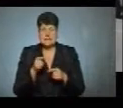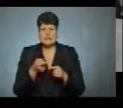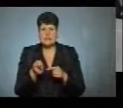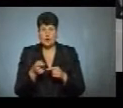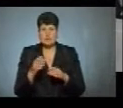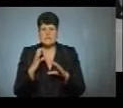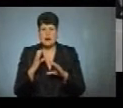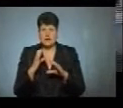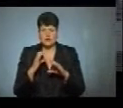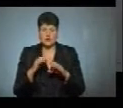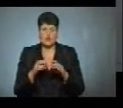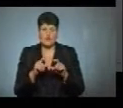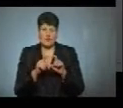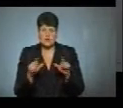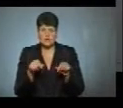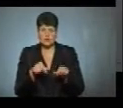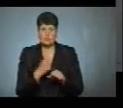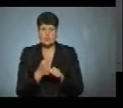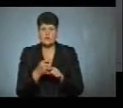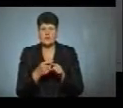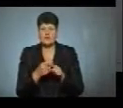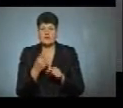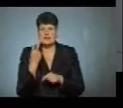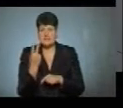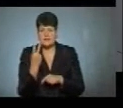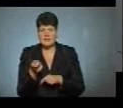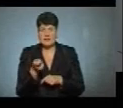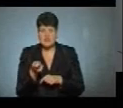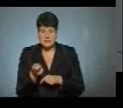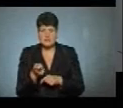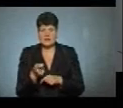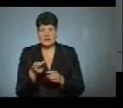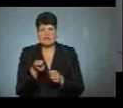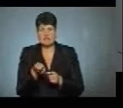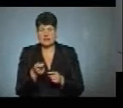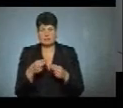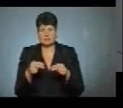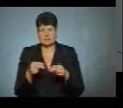автовокзал. О пів на 12-ту тут працює дві каси. Квитки пасажирам не продають.